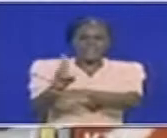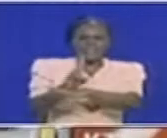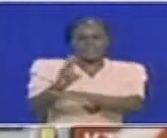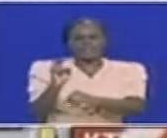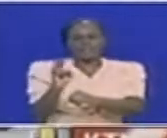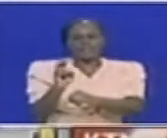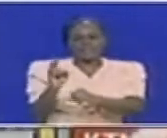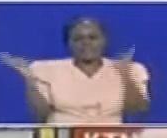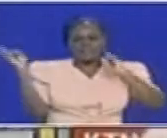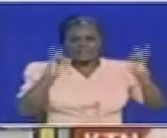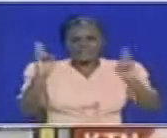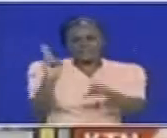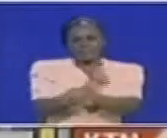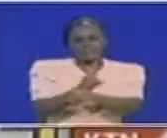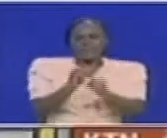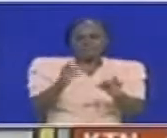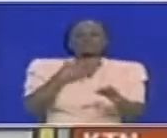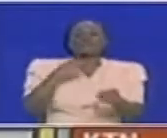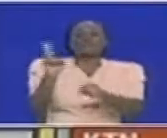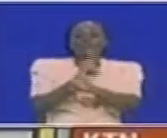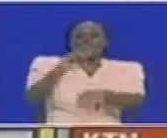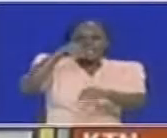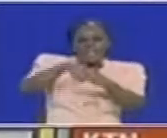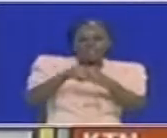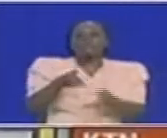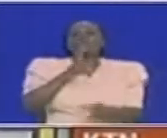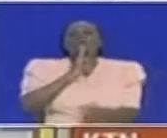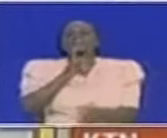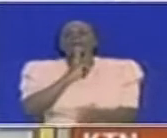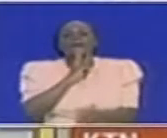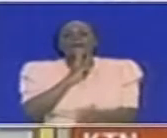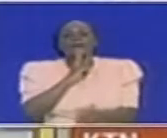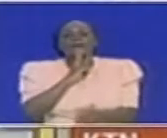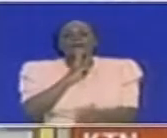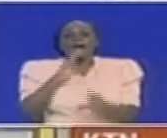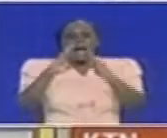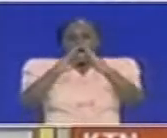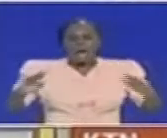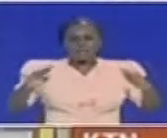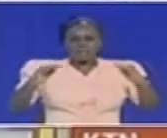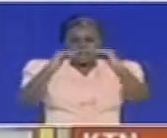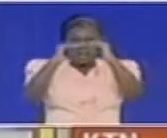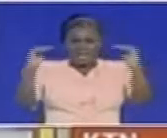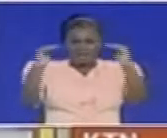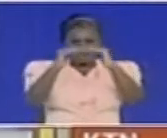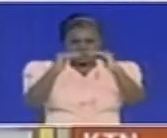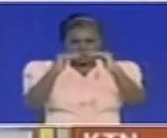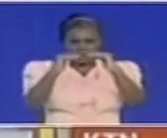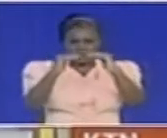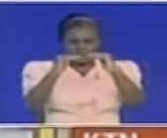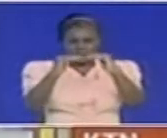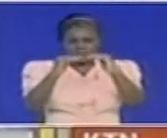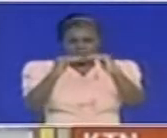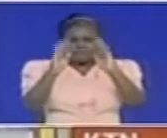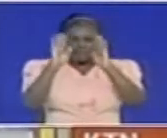want to defluoridate your water, the water only at household level, the cheap filter